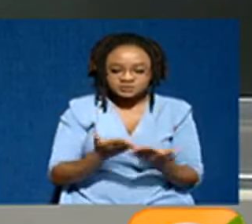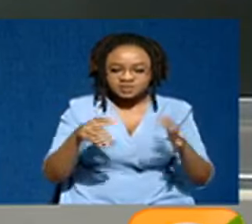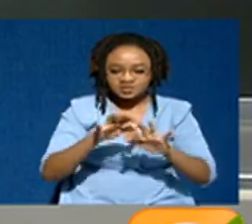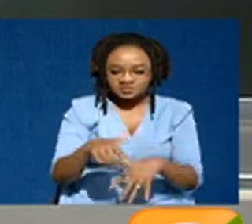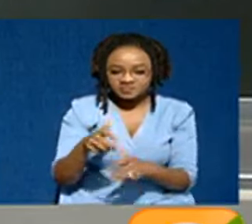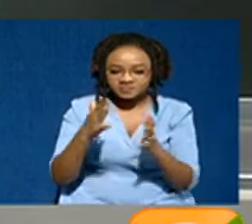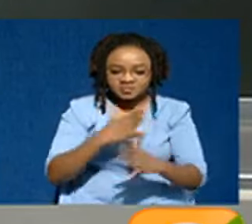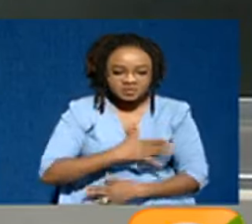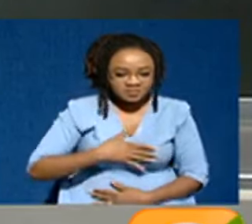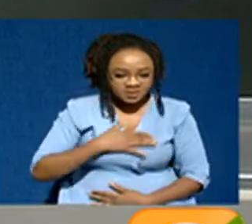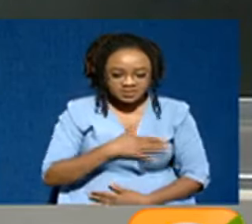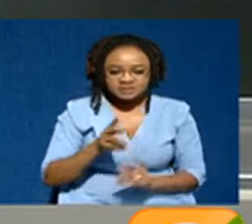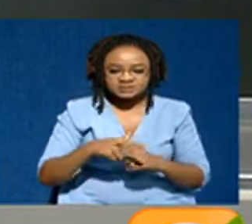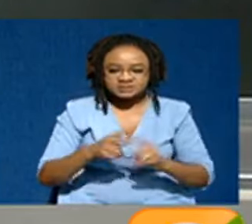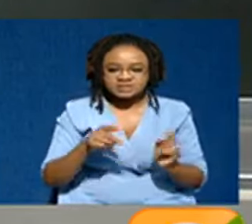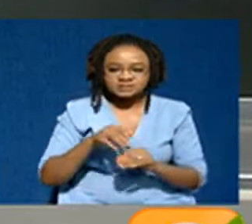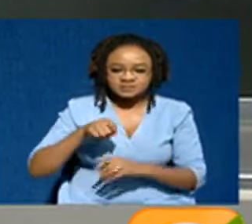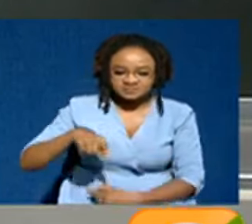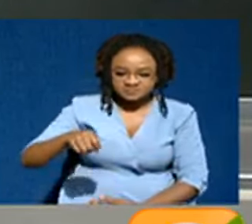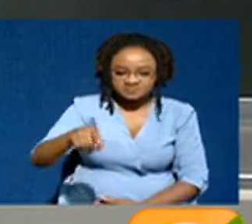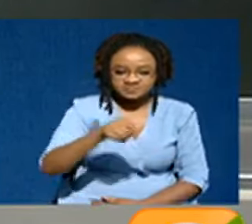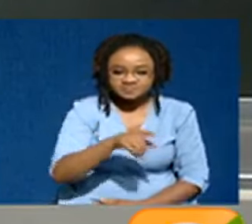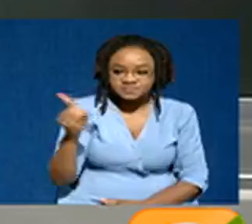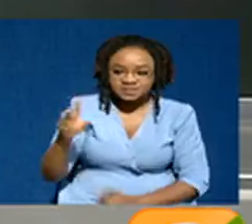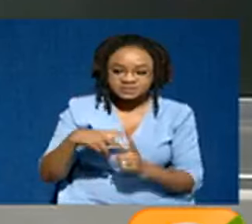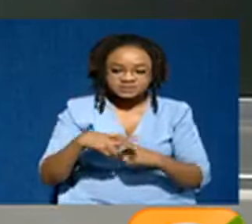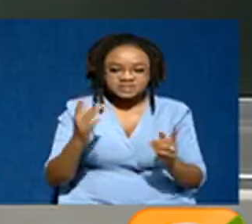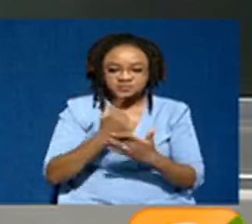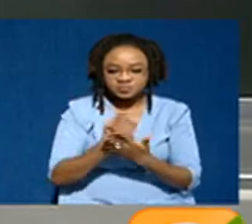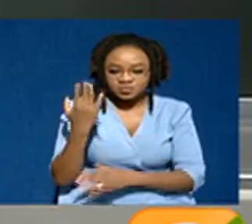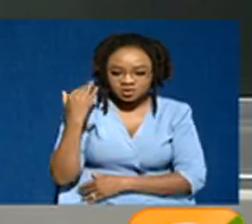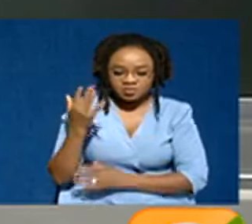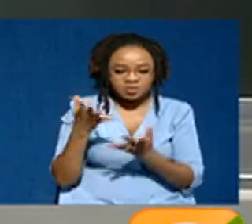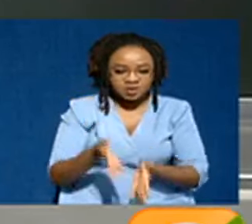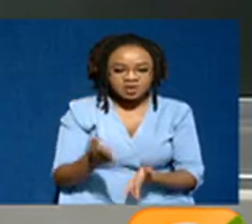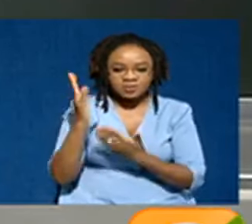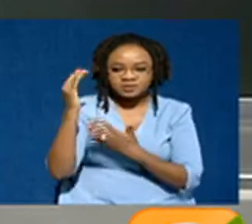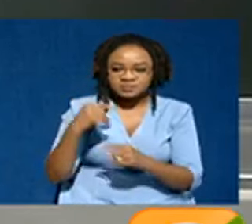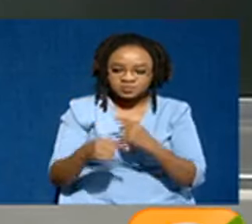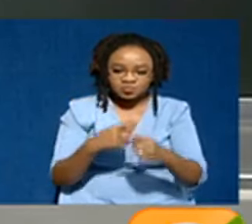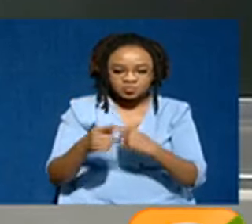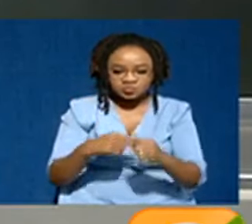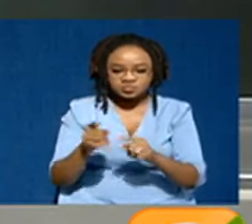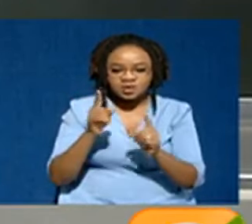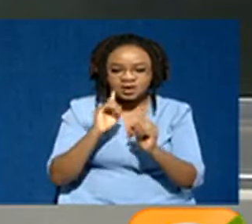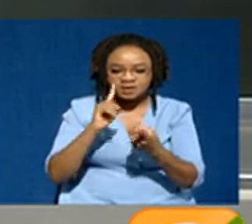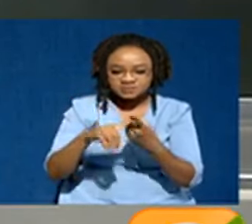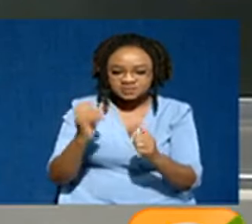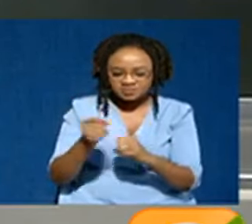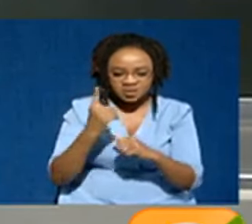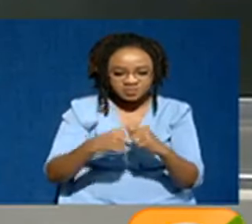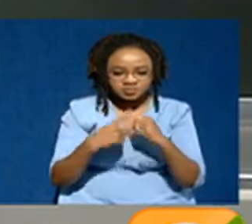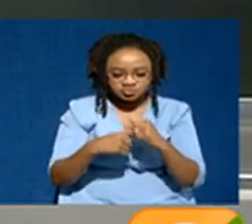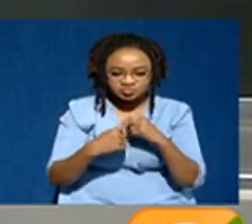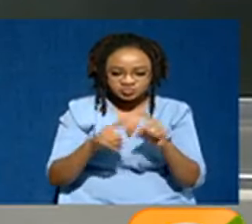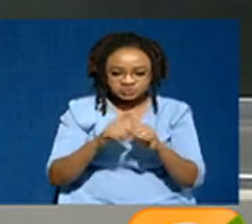upanzi. Mvua hizi zilizoanza mwishoni mwa juma lililopita sasa zikitarajiwa kuendelea hadi mapema mwezi Juni. Na kama